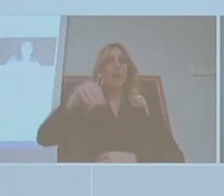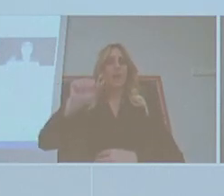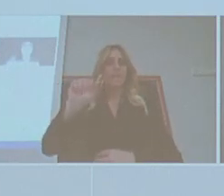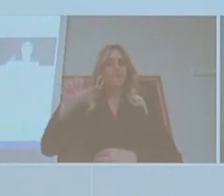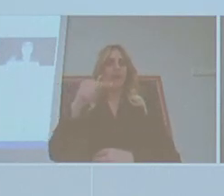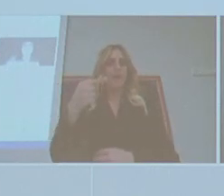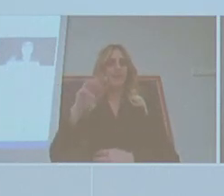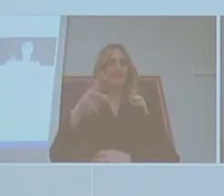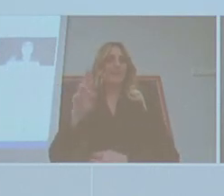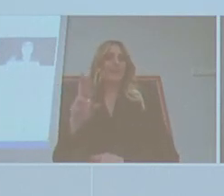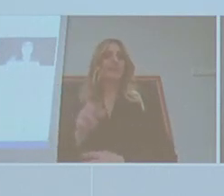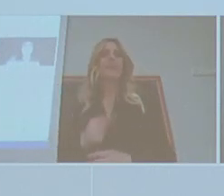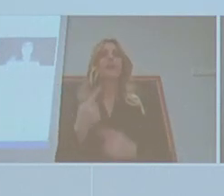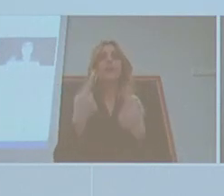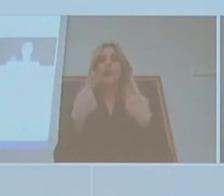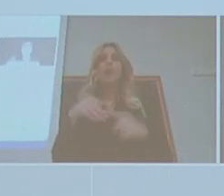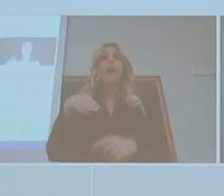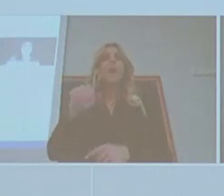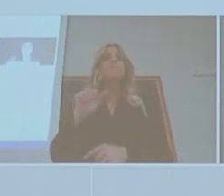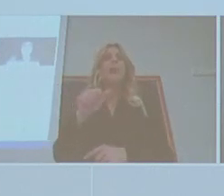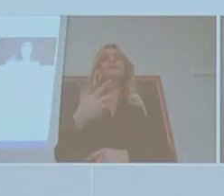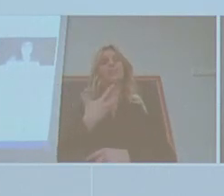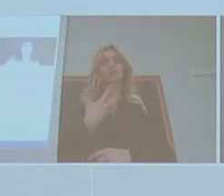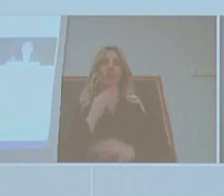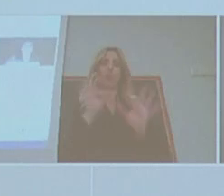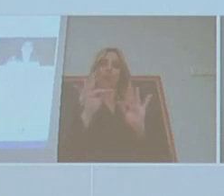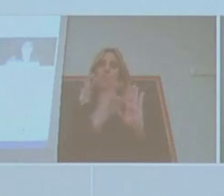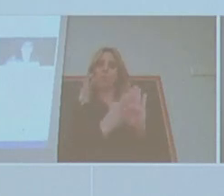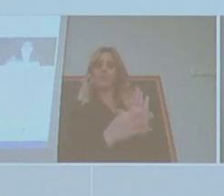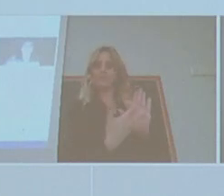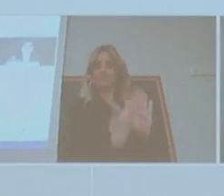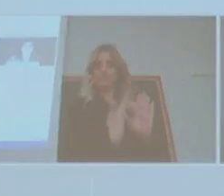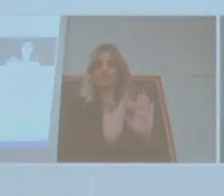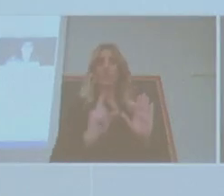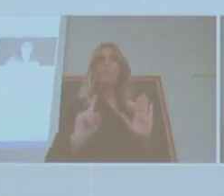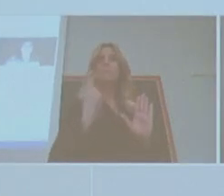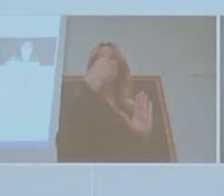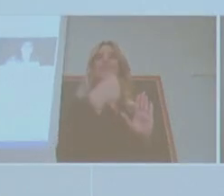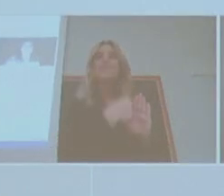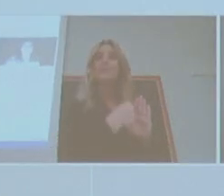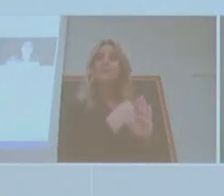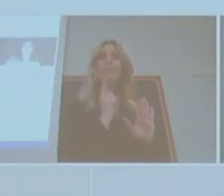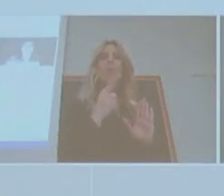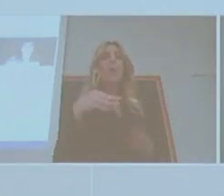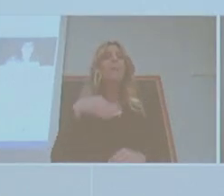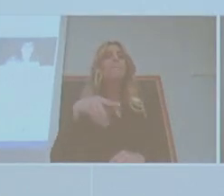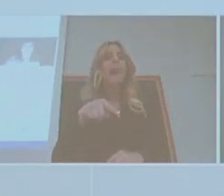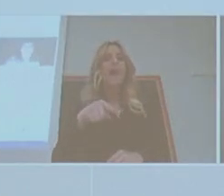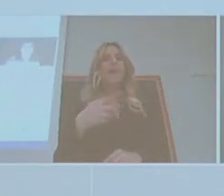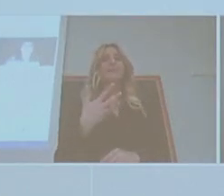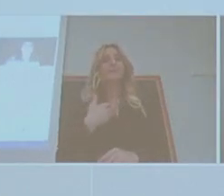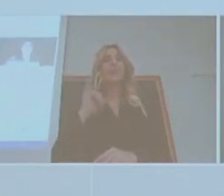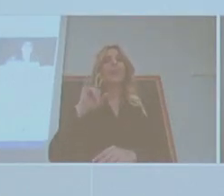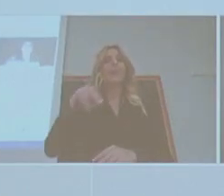ha sostanzialmente alcune peculiarità. Prima fra tutte è uno dei pochi master